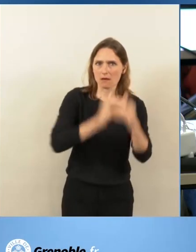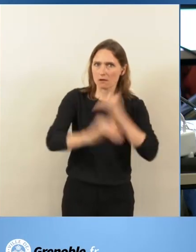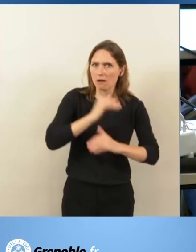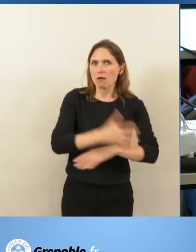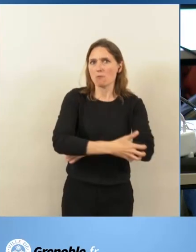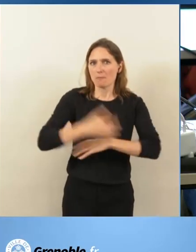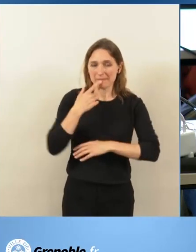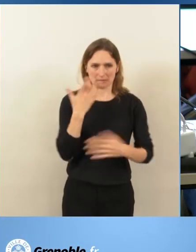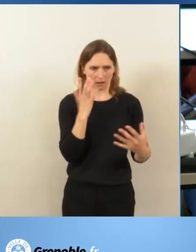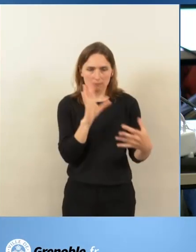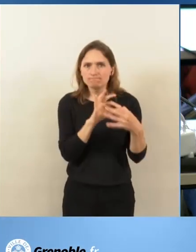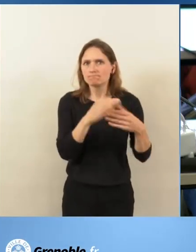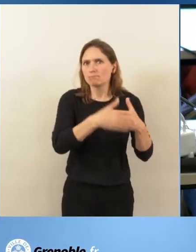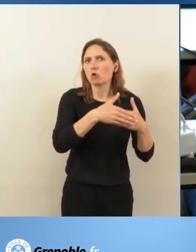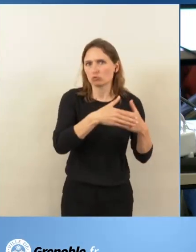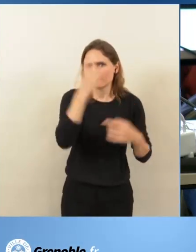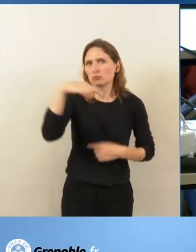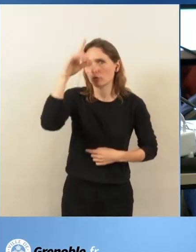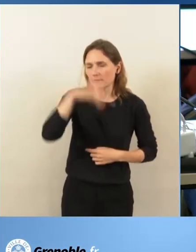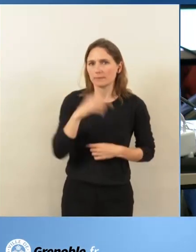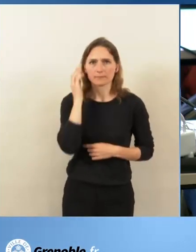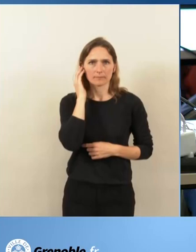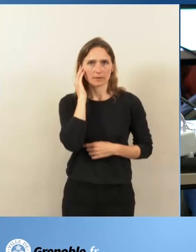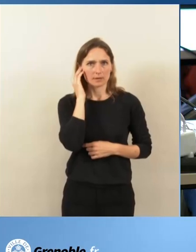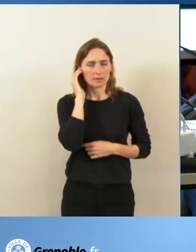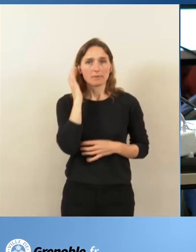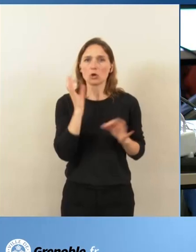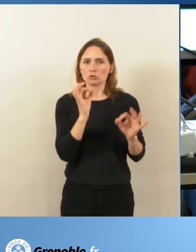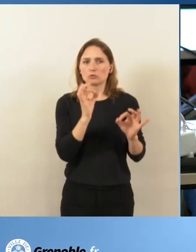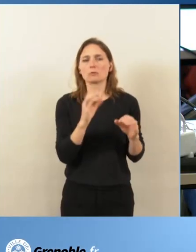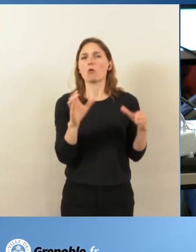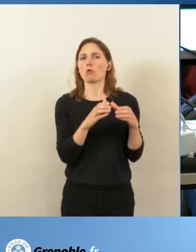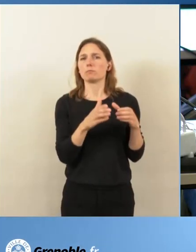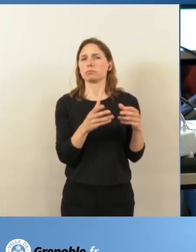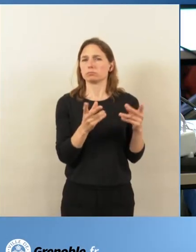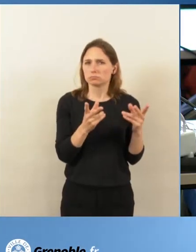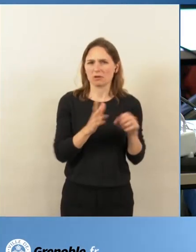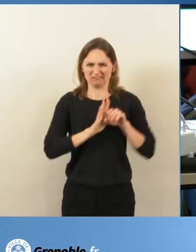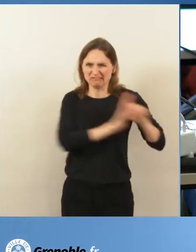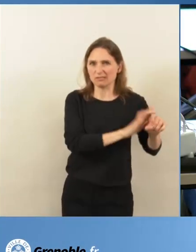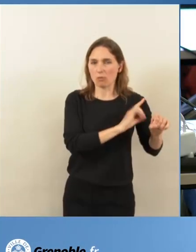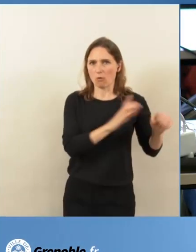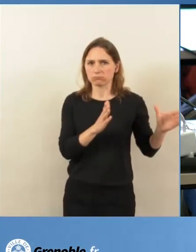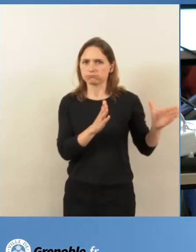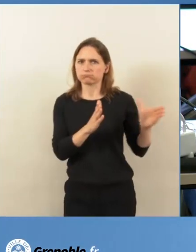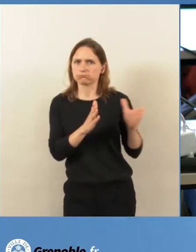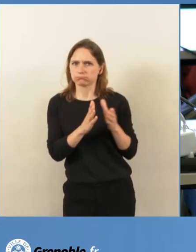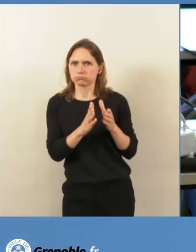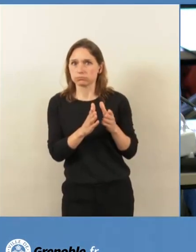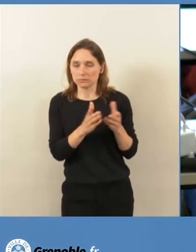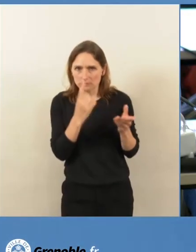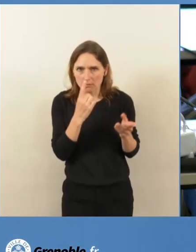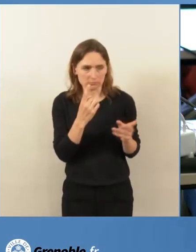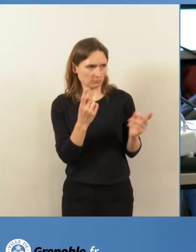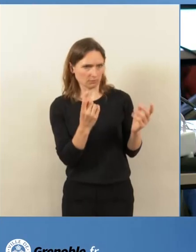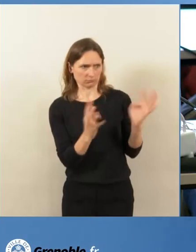et il est toujours de bon ton il est toujours de bon ton que les plus modérés finissent par quitter finissent par quitter je vois